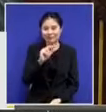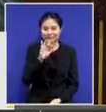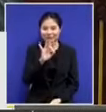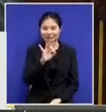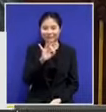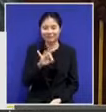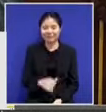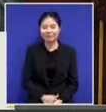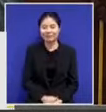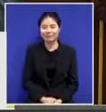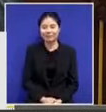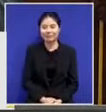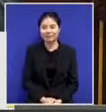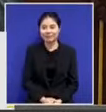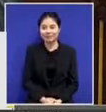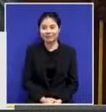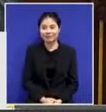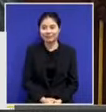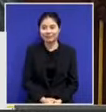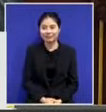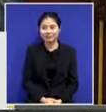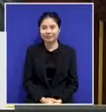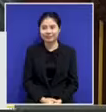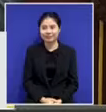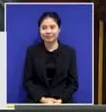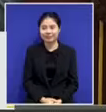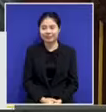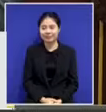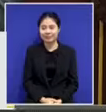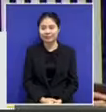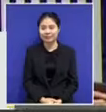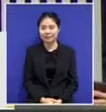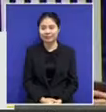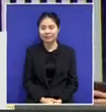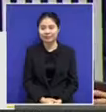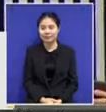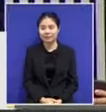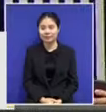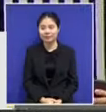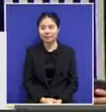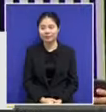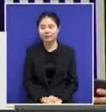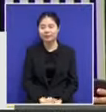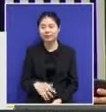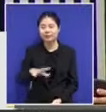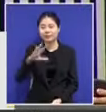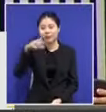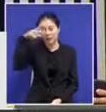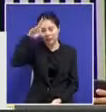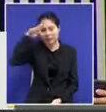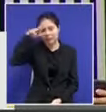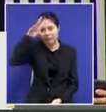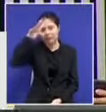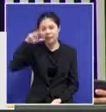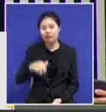238นายธัญวัฒน์กมลวงศ์วัฒน ์ธนาธรจึงรุ่งเรืองกิจค่